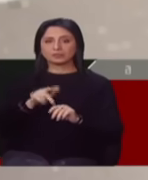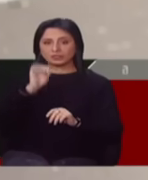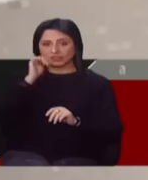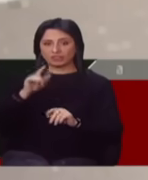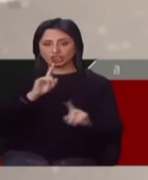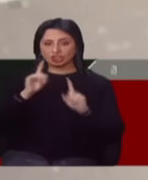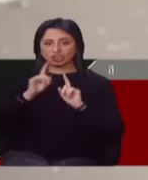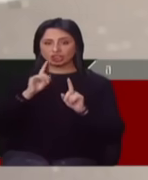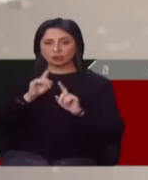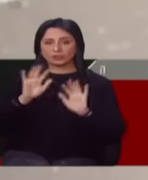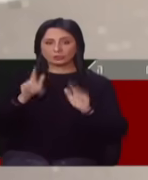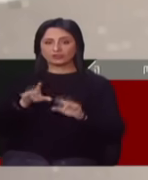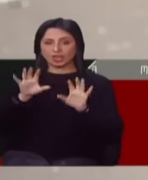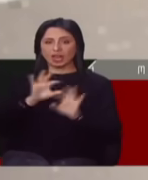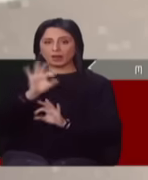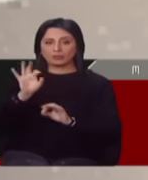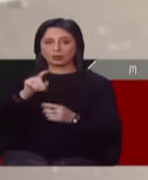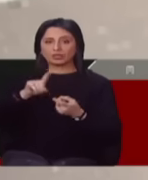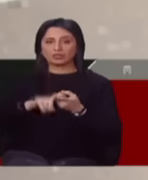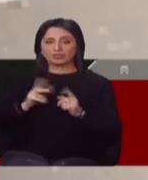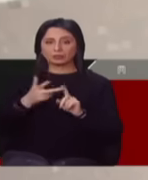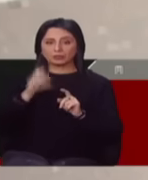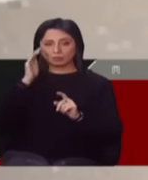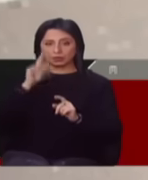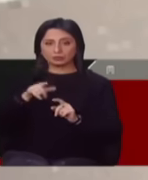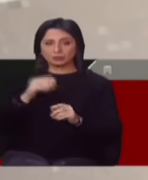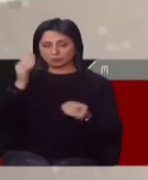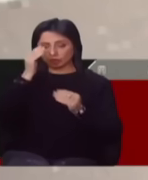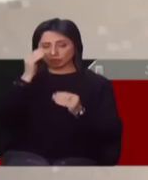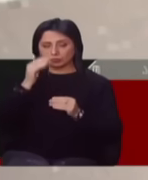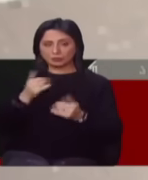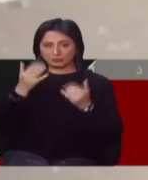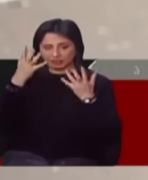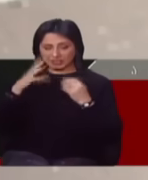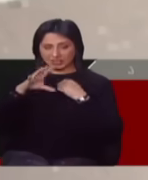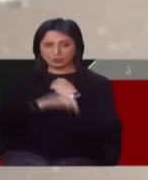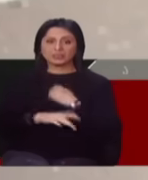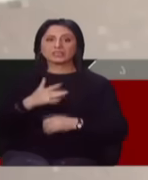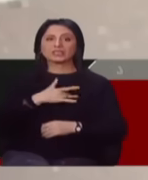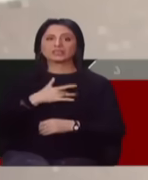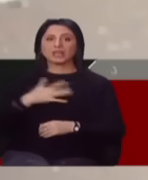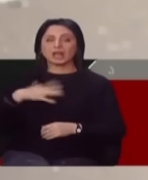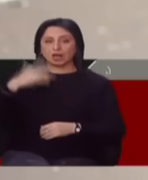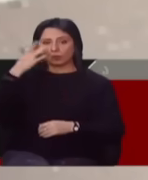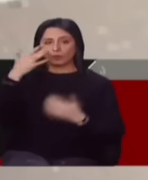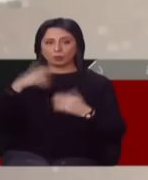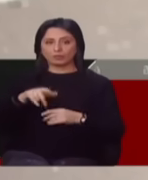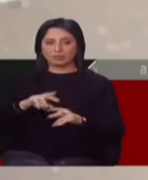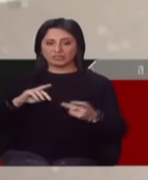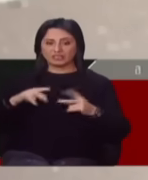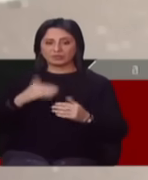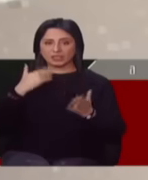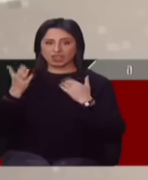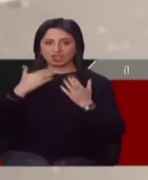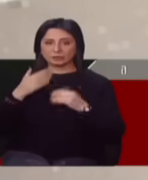ხვალ პლენარულ სტომაზე მოხდება ამ კანონპროექტთან დაკავშირებით მესამე მოსმენით მსჯელობა და დღის ბოლოს ავარაუდოდ ქართული ოცნება უკვე ამ ცვლილებებს